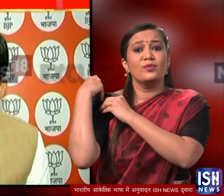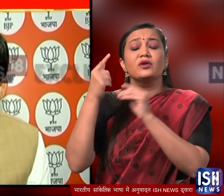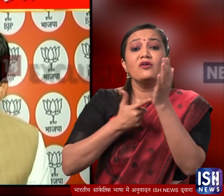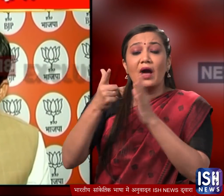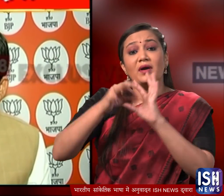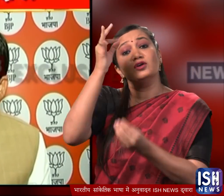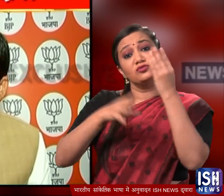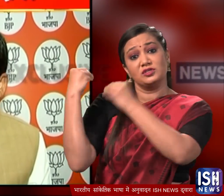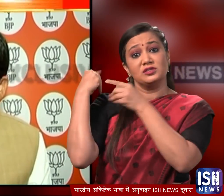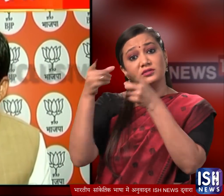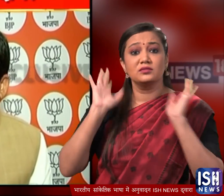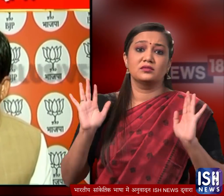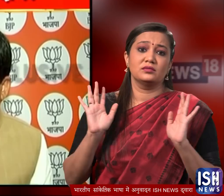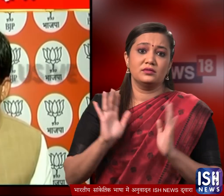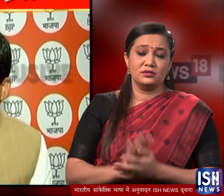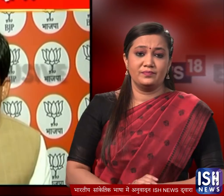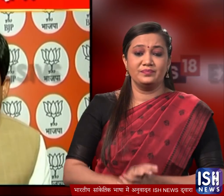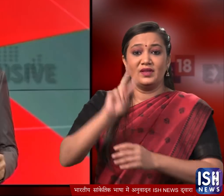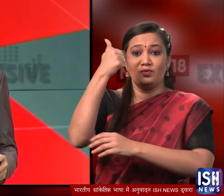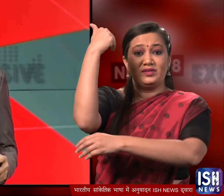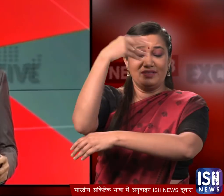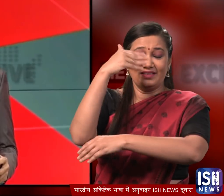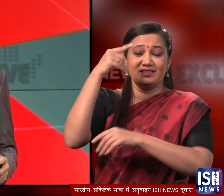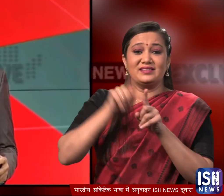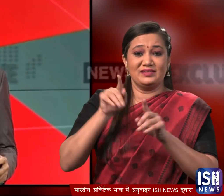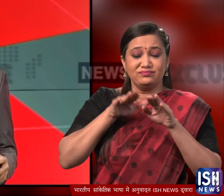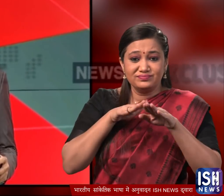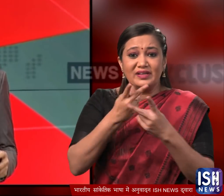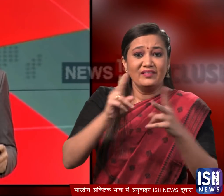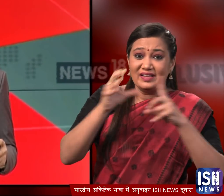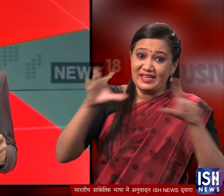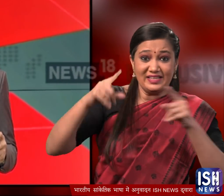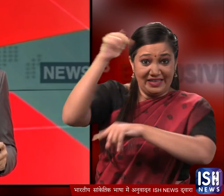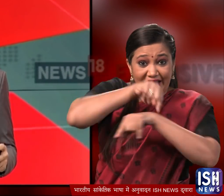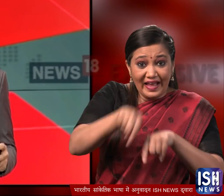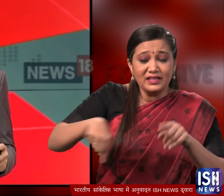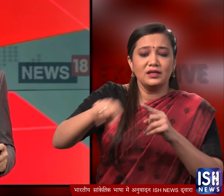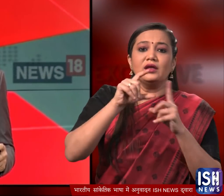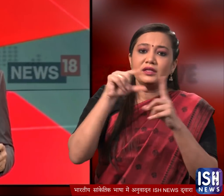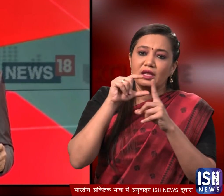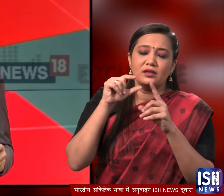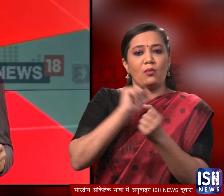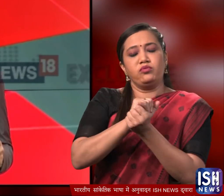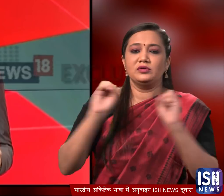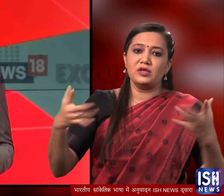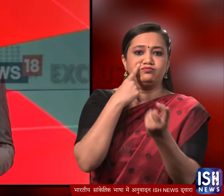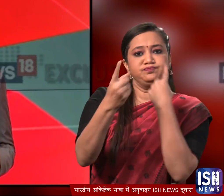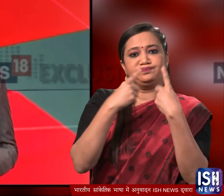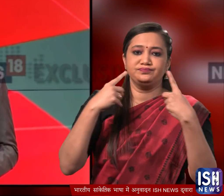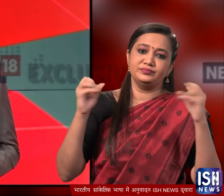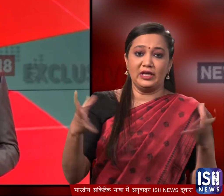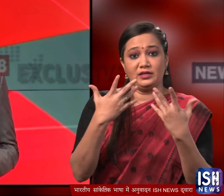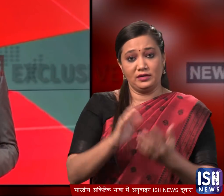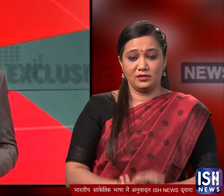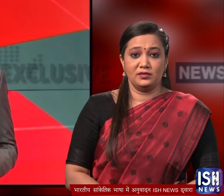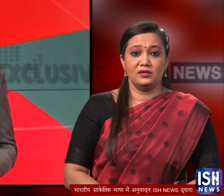लेकिन जिम्मेदारी तो किसान संगठन को लेनी होगी। हालांकि गणतंत्र दिवस के मौके पर दिल्ली में जो हिंसा हुई, उस पर दिल्ली पुलिस ने जांच शुरू कर दी।